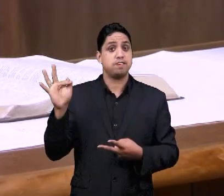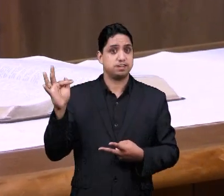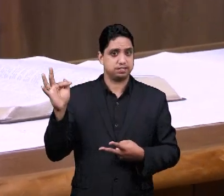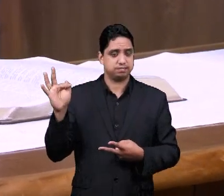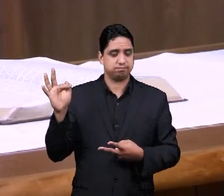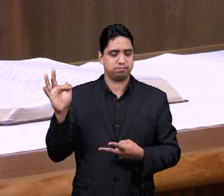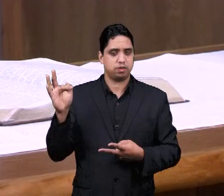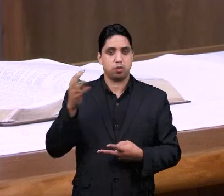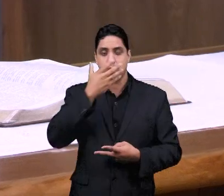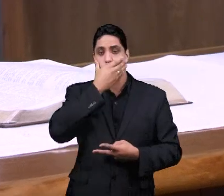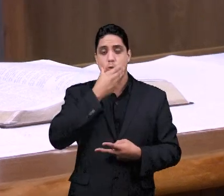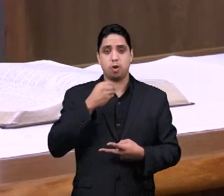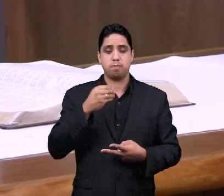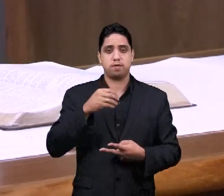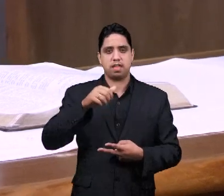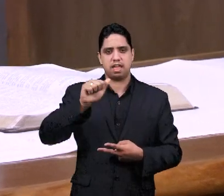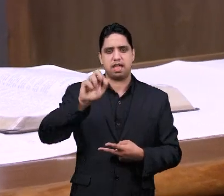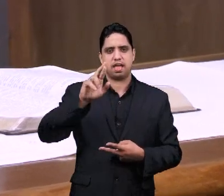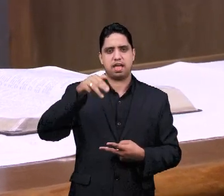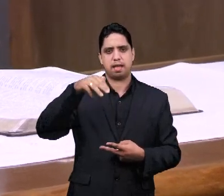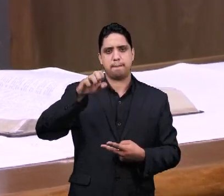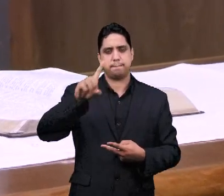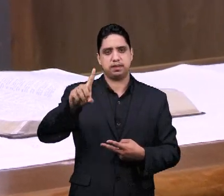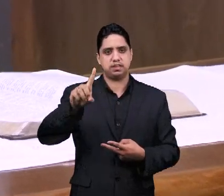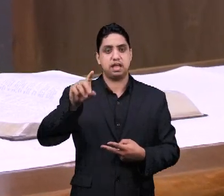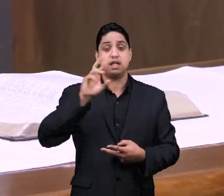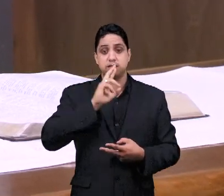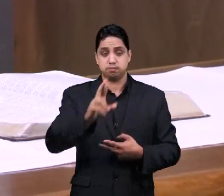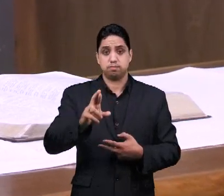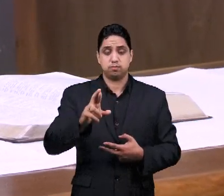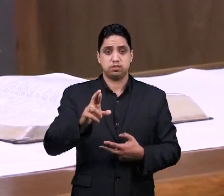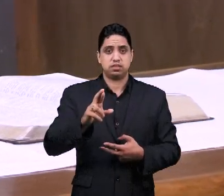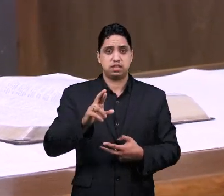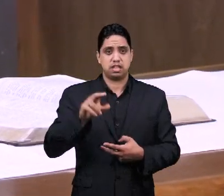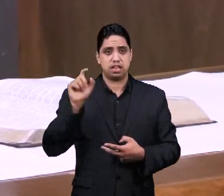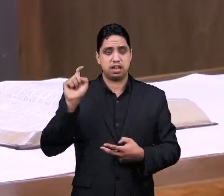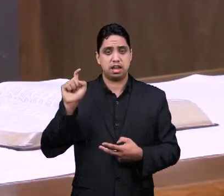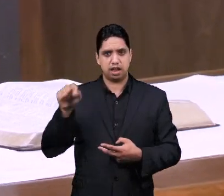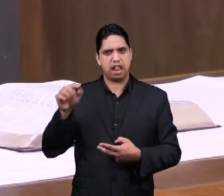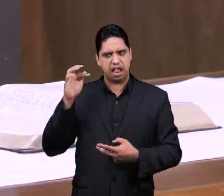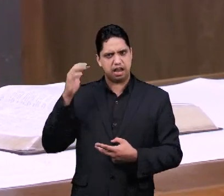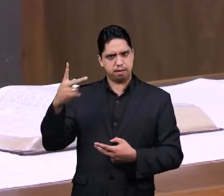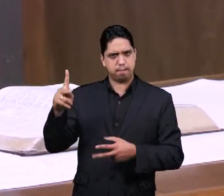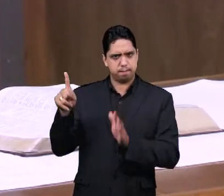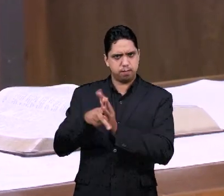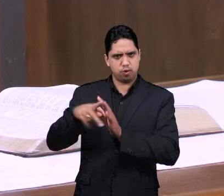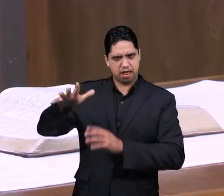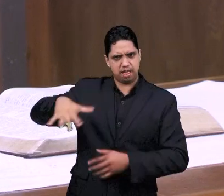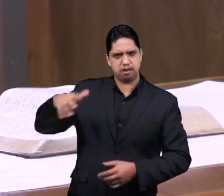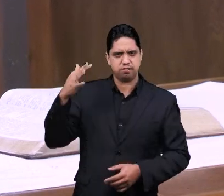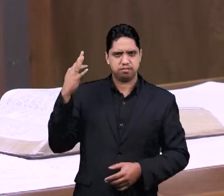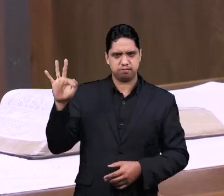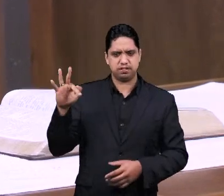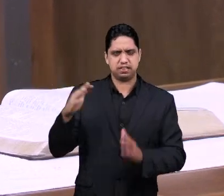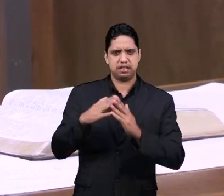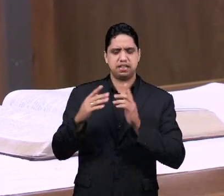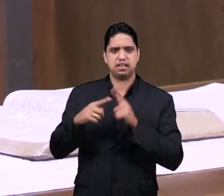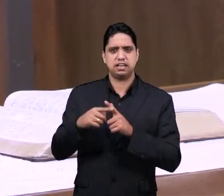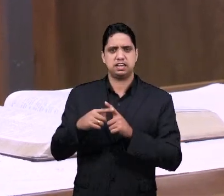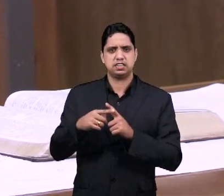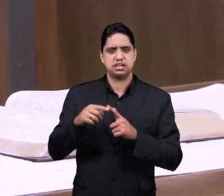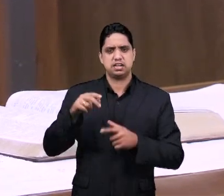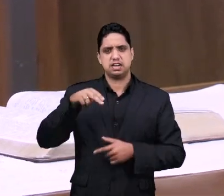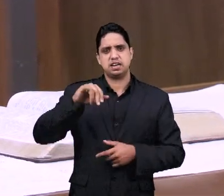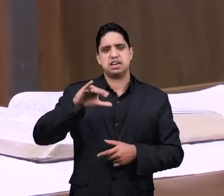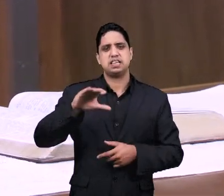France, où notre frère Ahmed, il va donner une réponse. Il est de nationalité française. Il fait partie de notre église